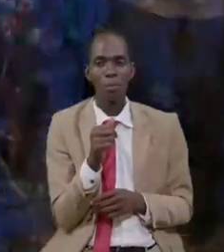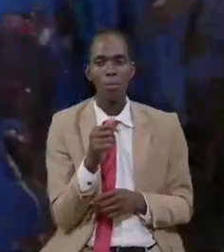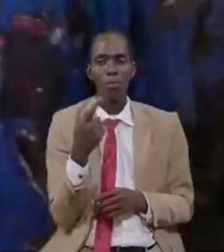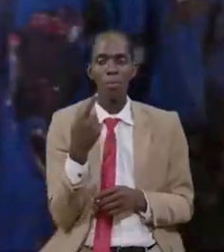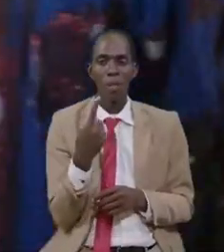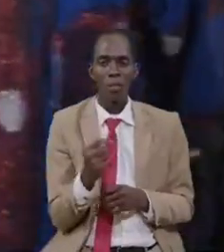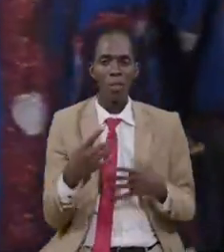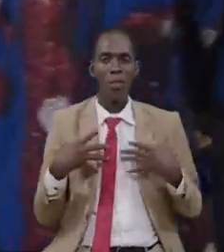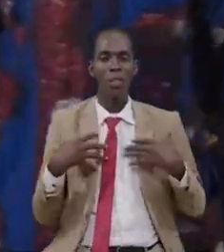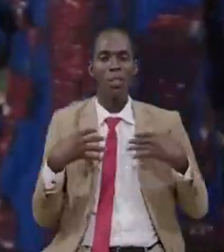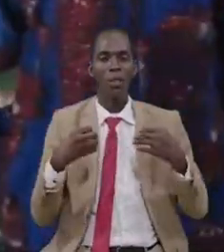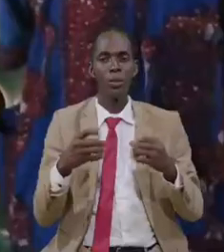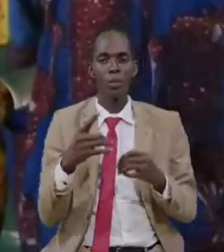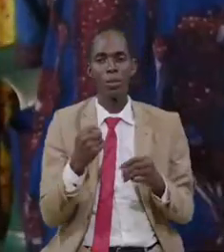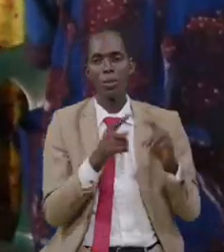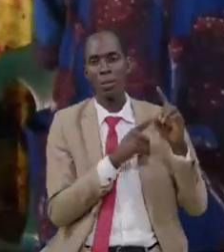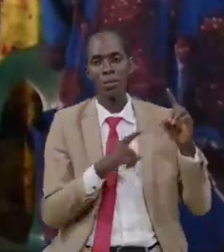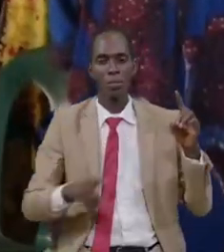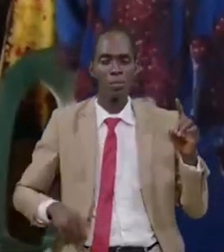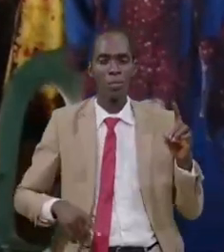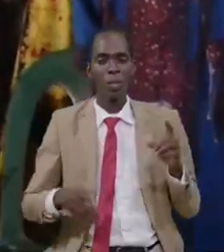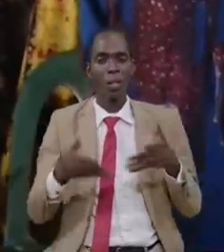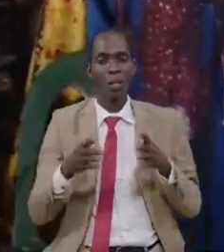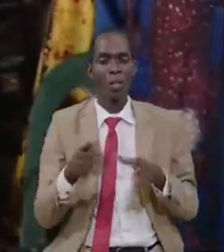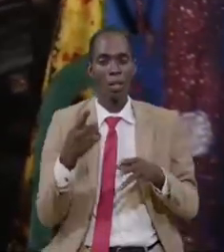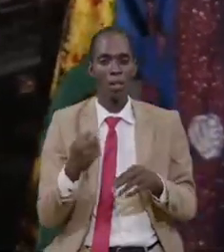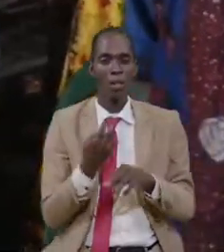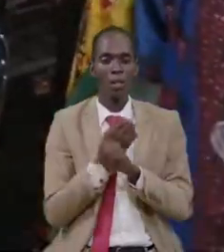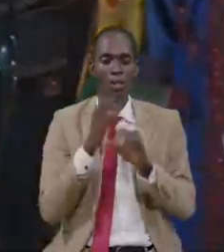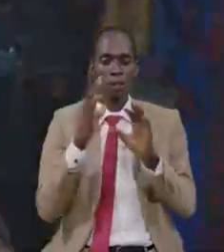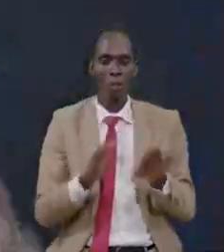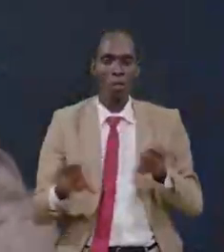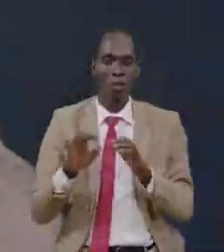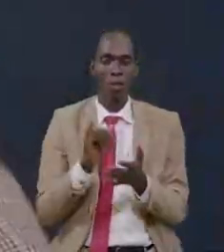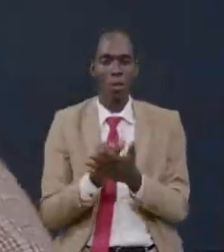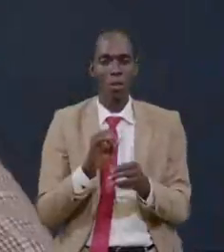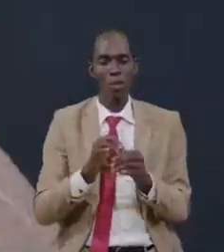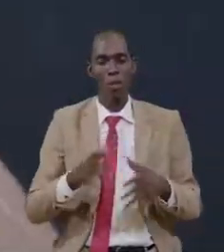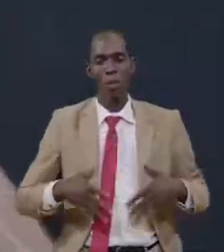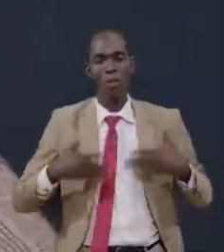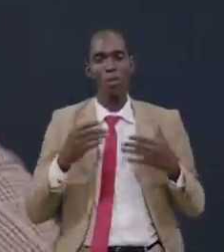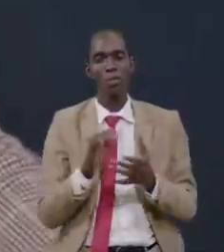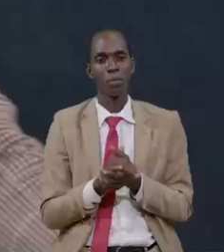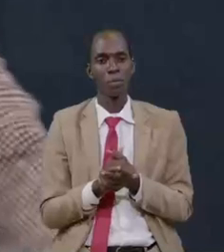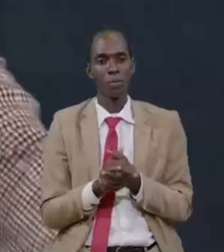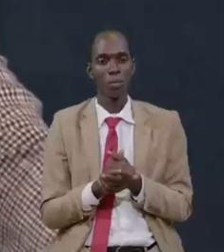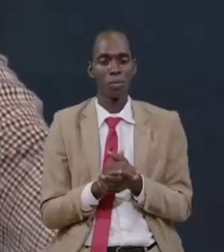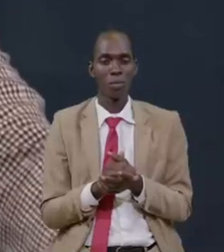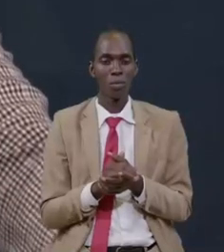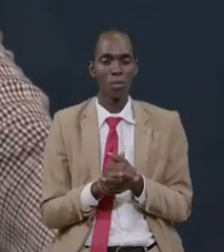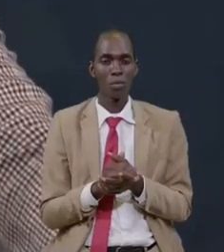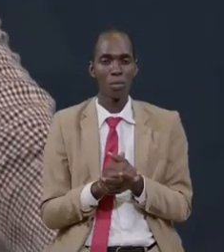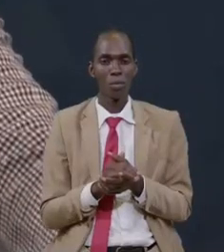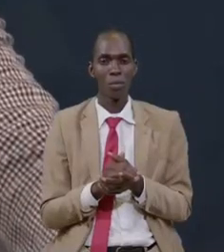le Seigneur. Que le Rédempteur le confirme dans ta vie. Lève la main